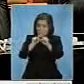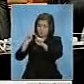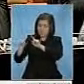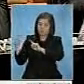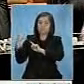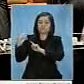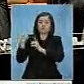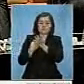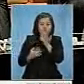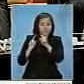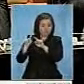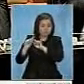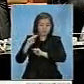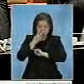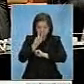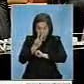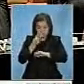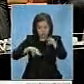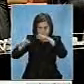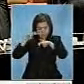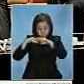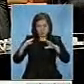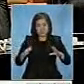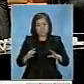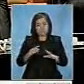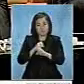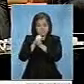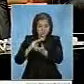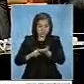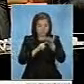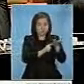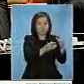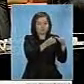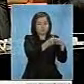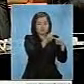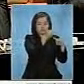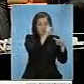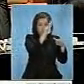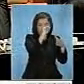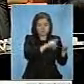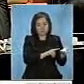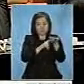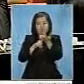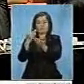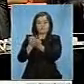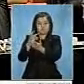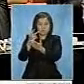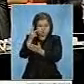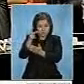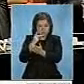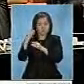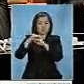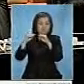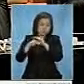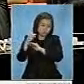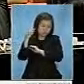สามารถเข้าสู่การพิจารณาของคณะรัฐมนตรีในอนาคตและนำไปสู่การกู้เงินเพื่อโครงการนั้นๆได้ยอด